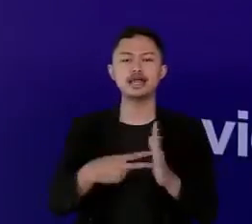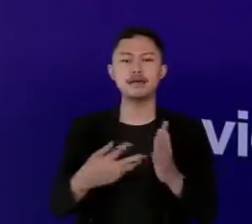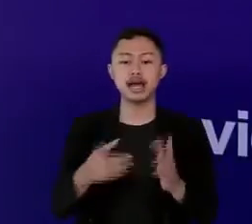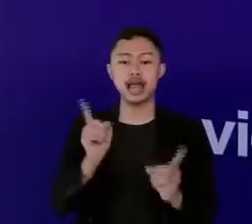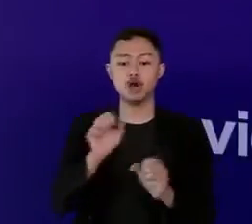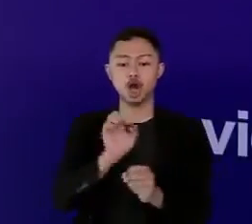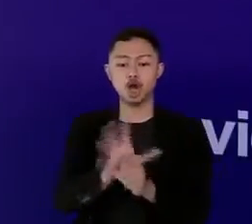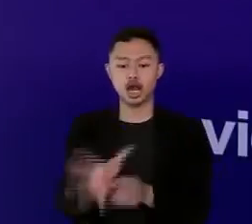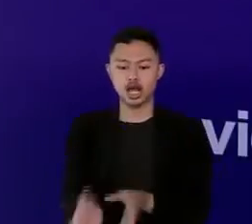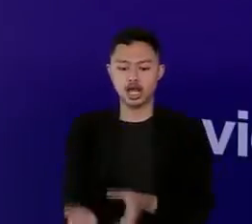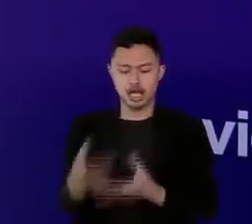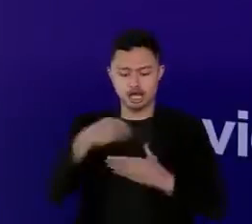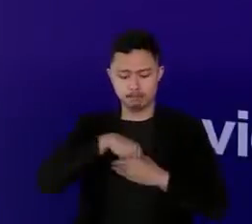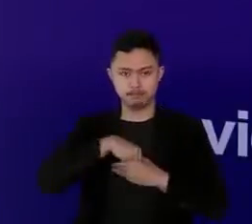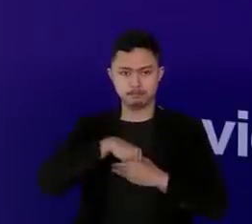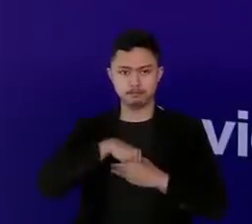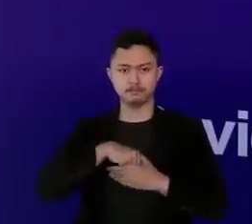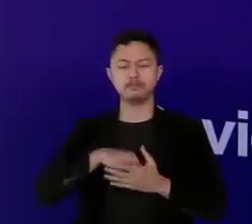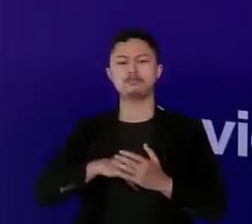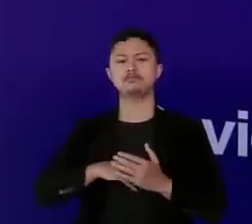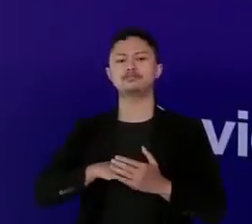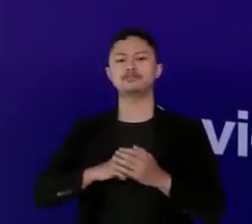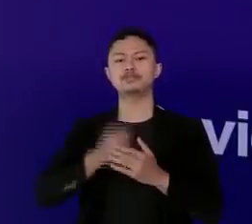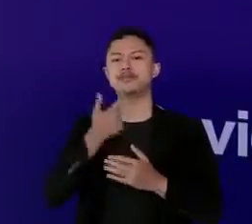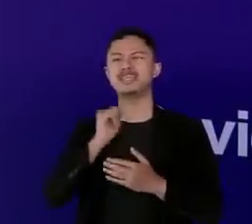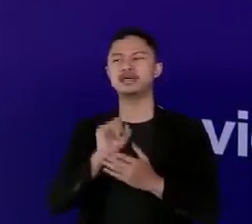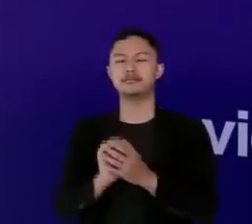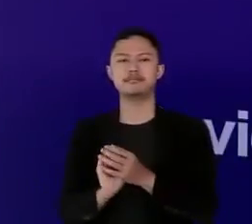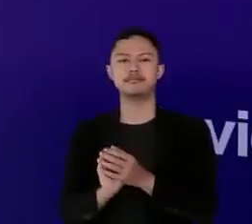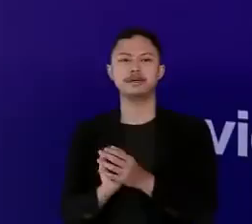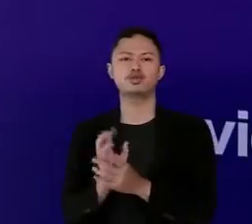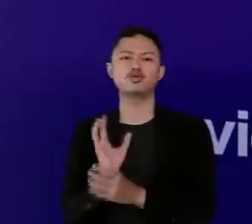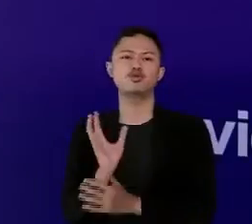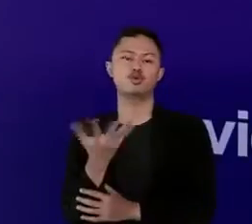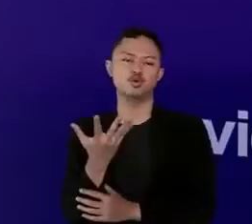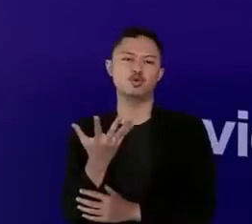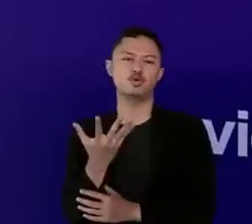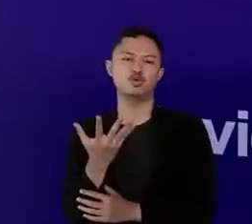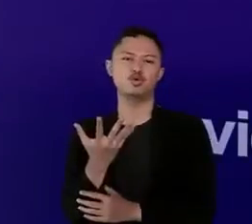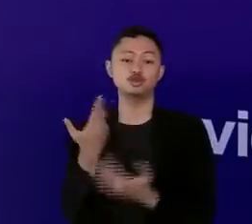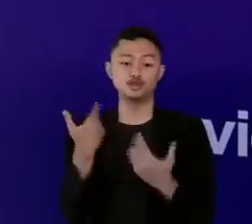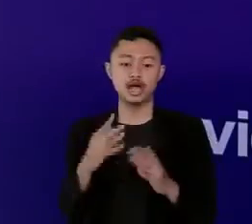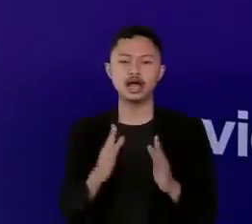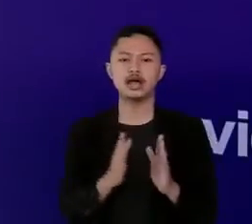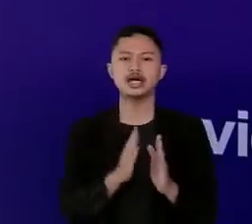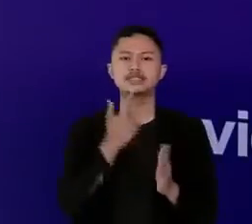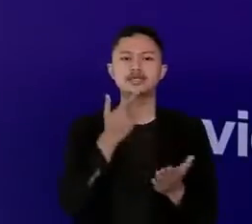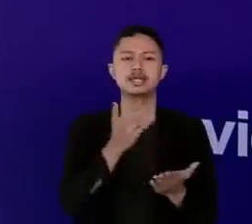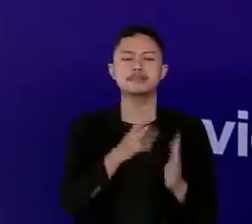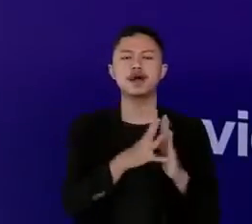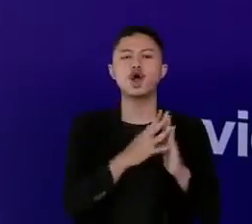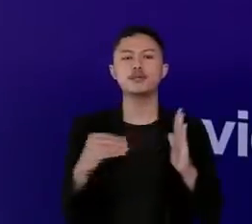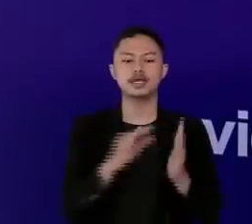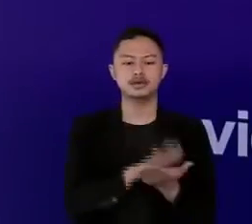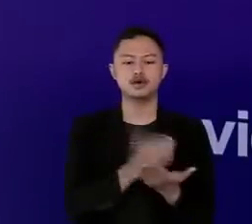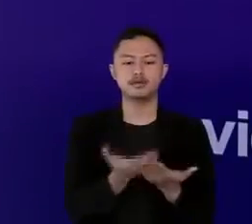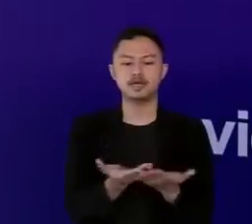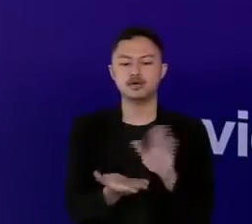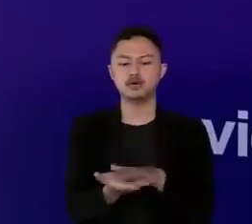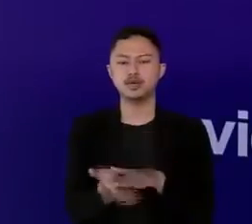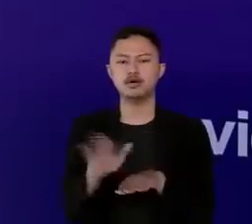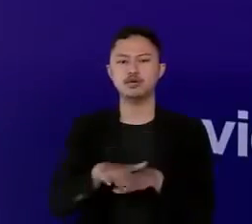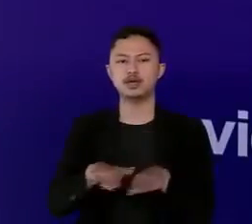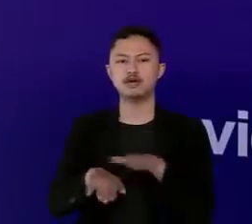berkembangbiak dan kalau sudah berkembang biak kemudian bereplikasi banyak menimbulkan rasakan dengan